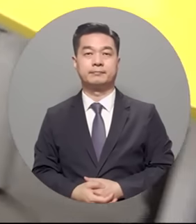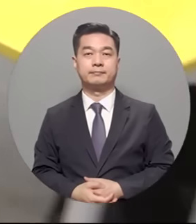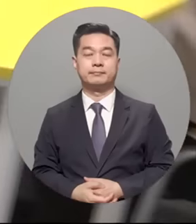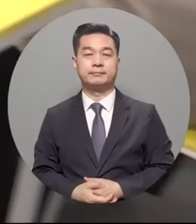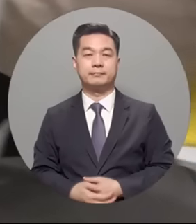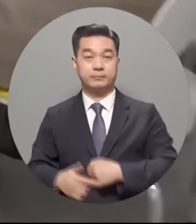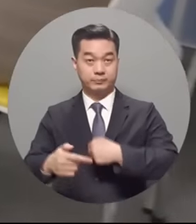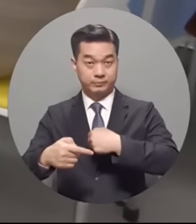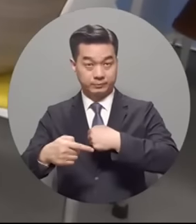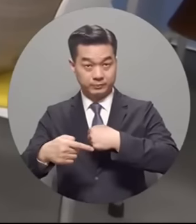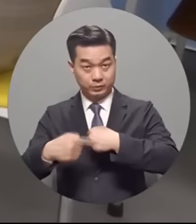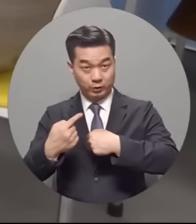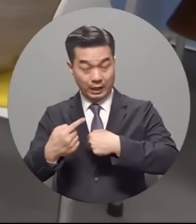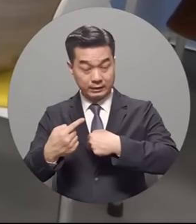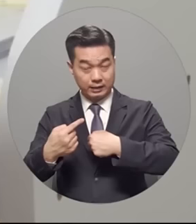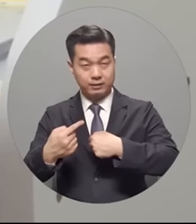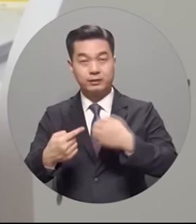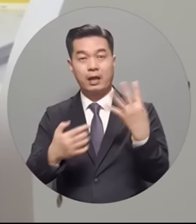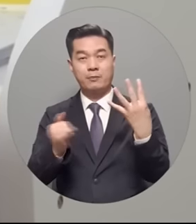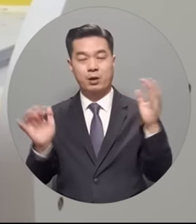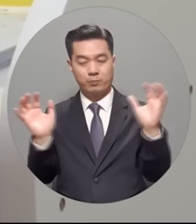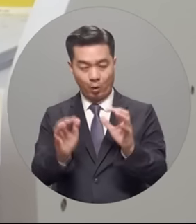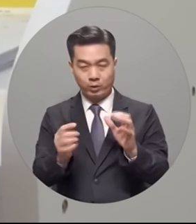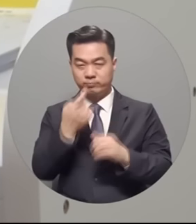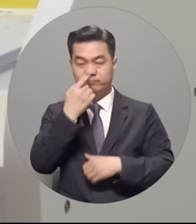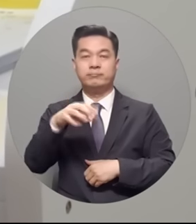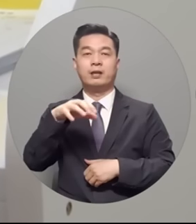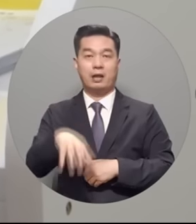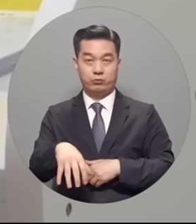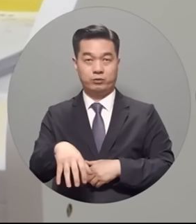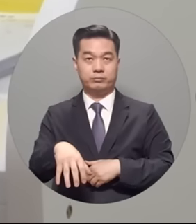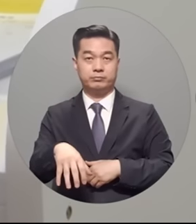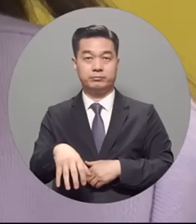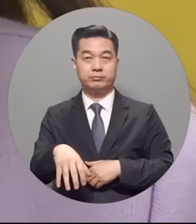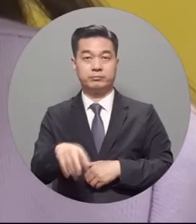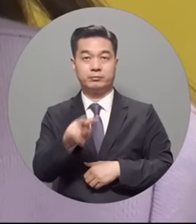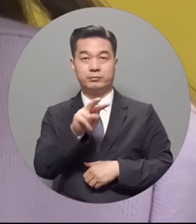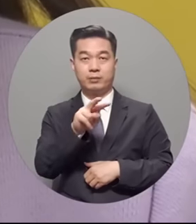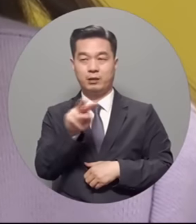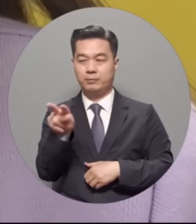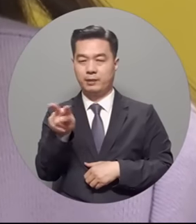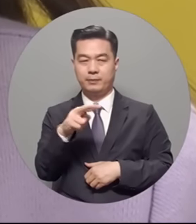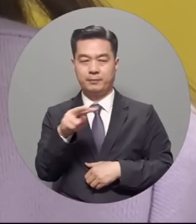초등학생 4명이 모인 학원 교실. 긴 가로줄을 따라 왔다 갔다 눈을